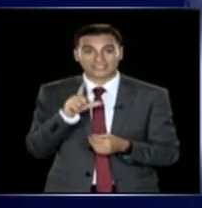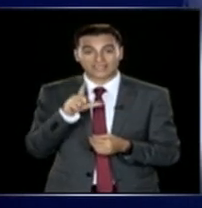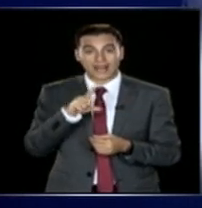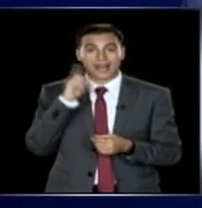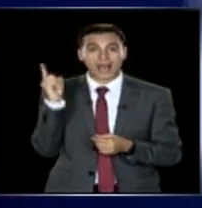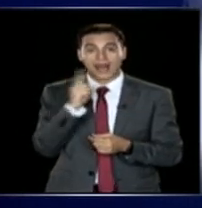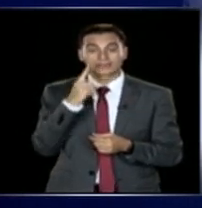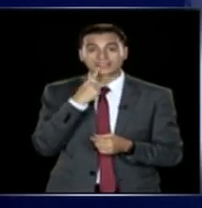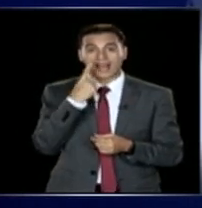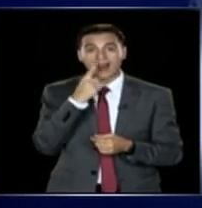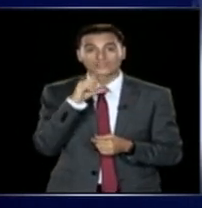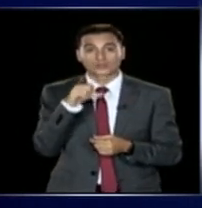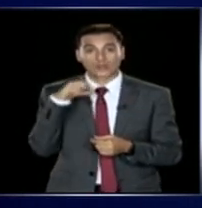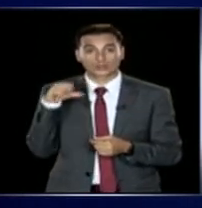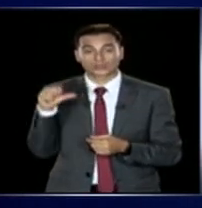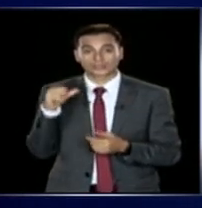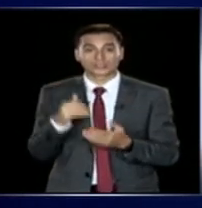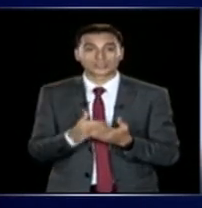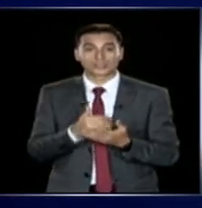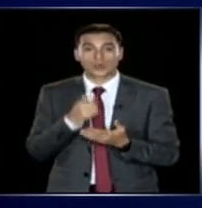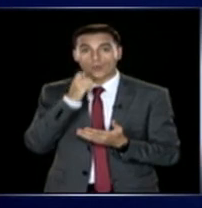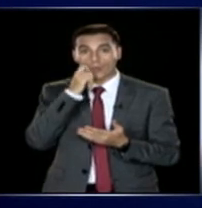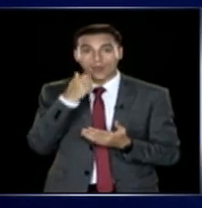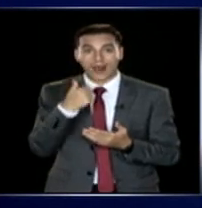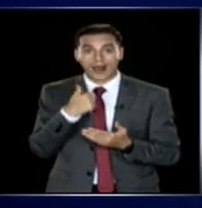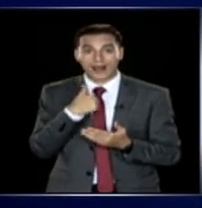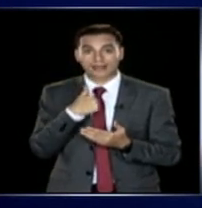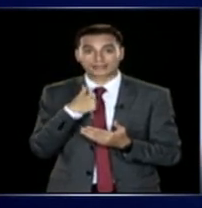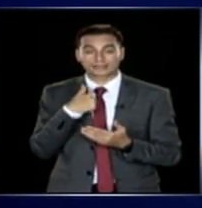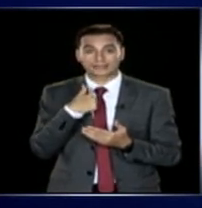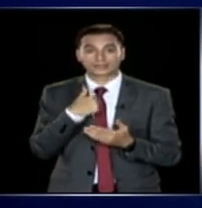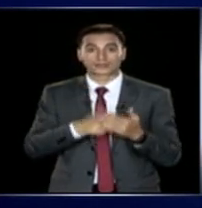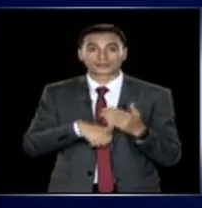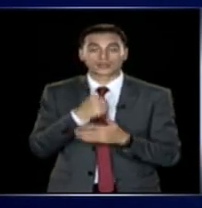العالمية سنة 1990، ووالدي حصل عليها سنة